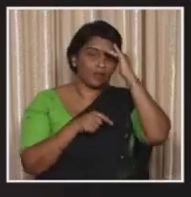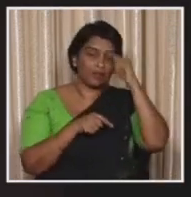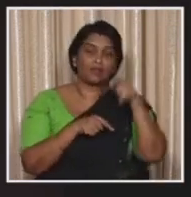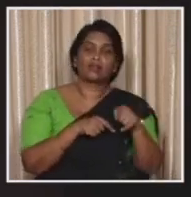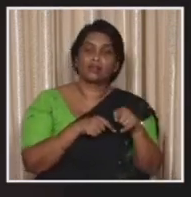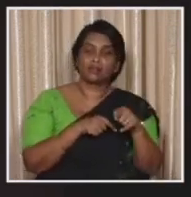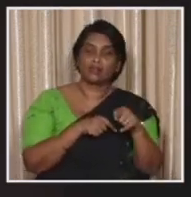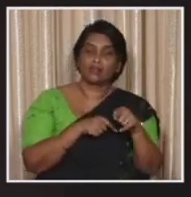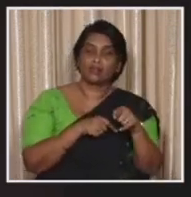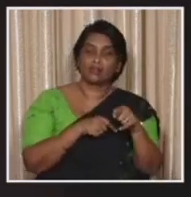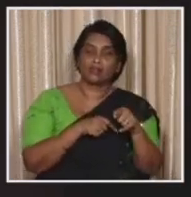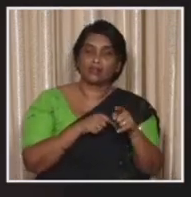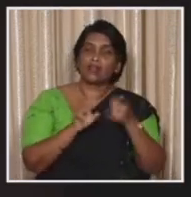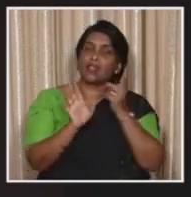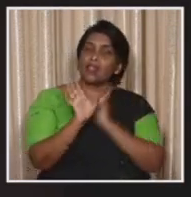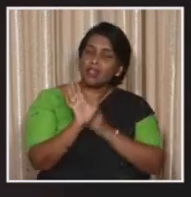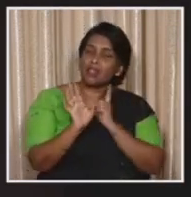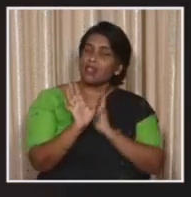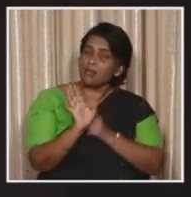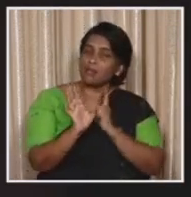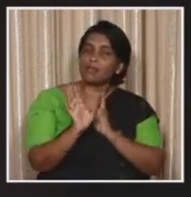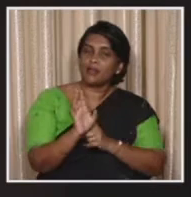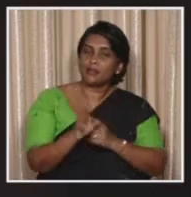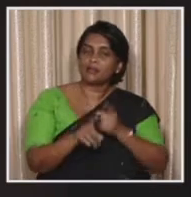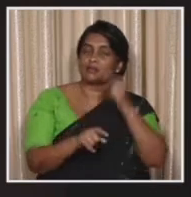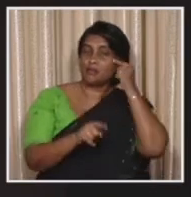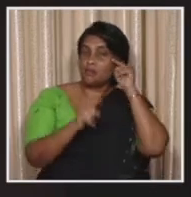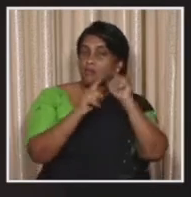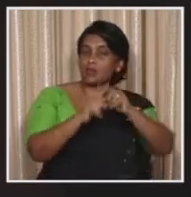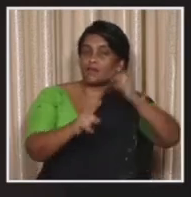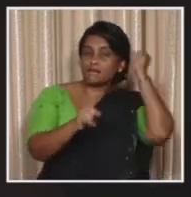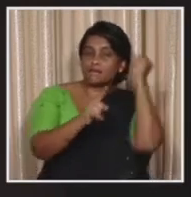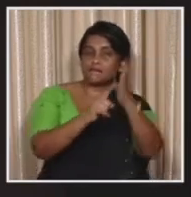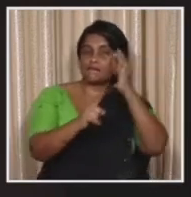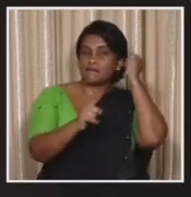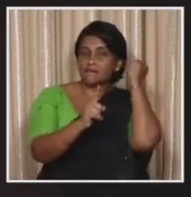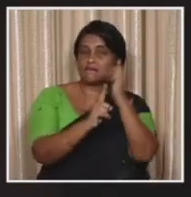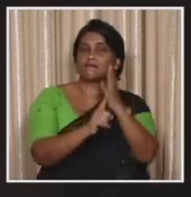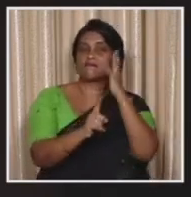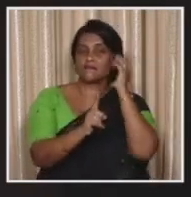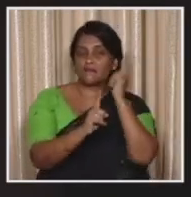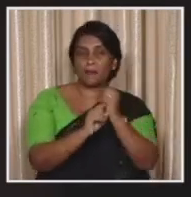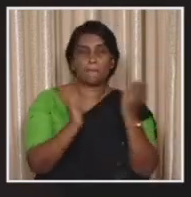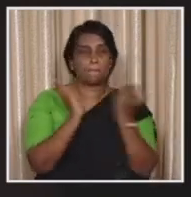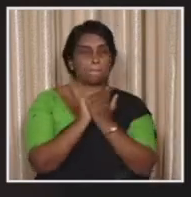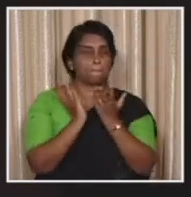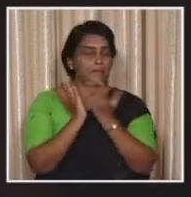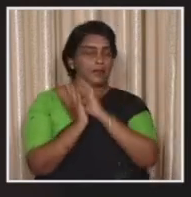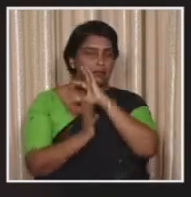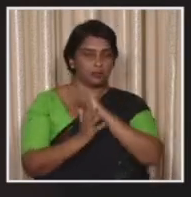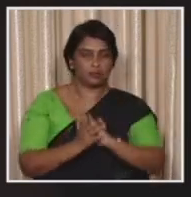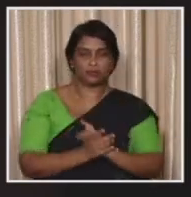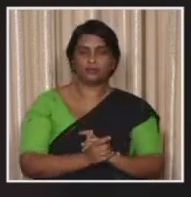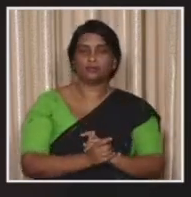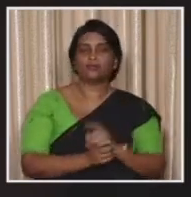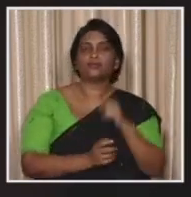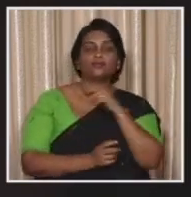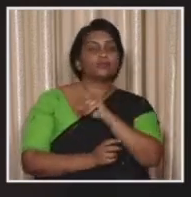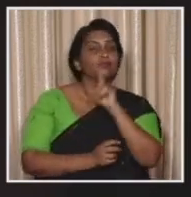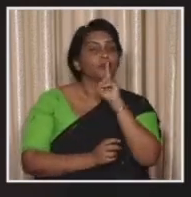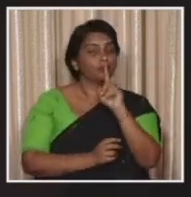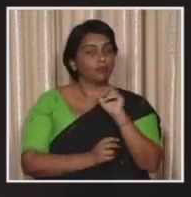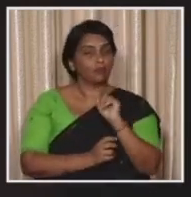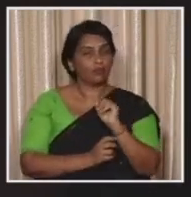නායකවරයාව හැමදාම කේන්ද්‍ර කරගෙන ගහන මේ මඩ පත්‍රිකාවක් අරගෙන ඇවිල්ලා ගන්න එතුමා කියන්නේ